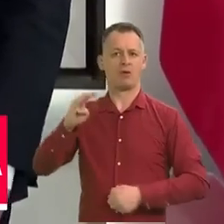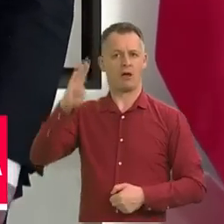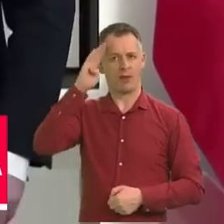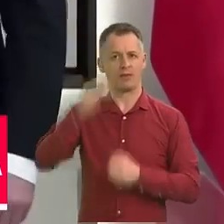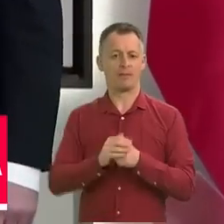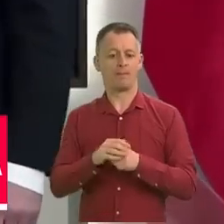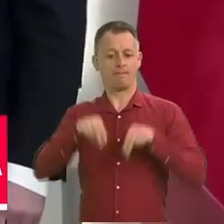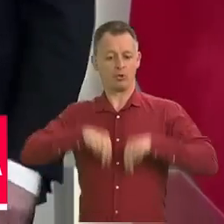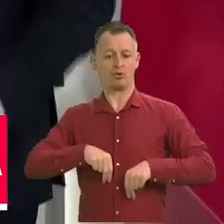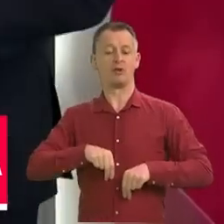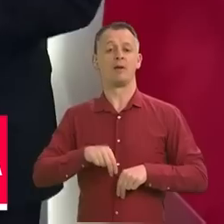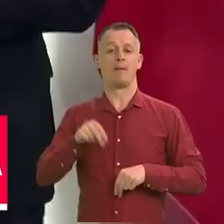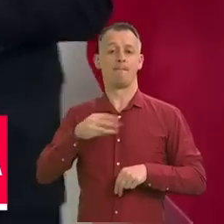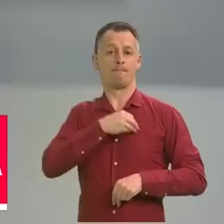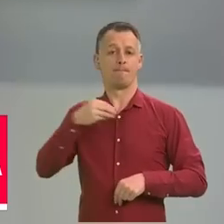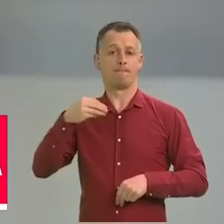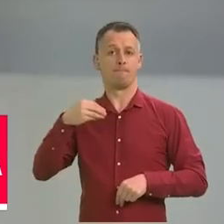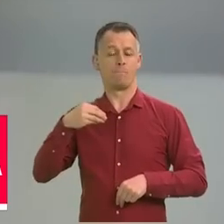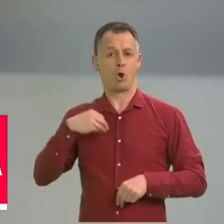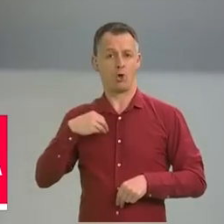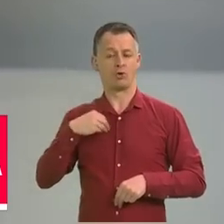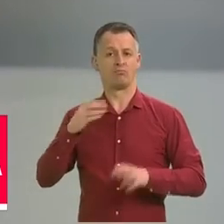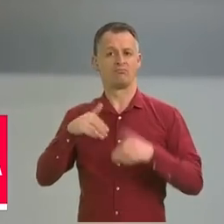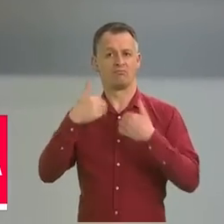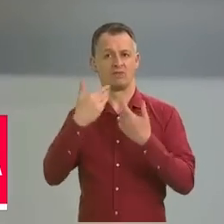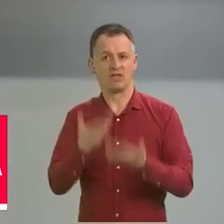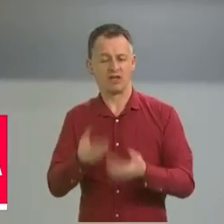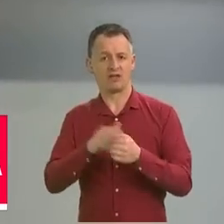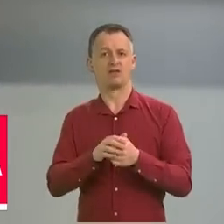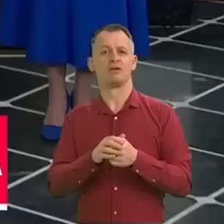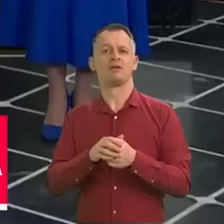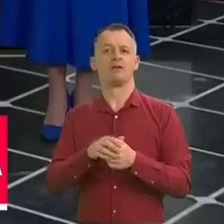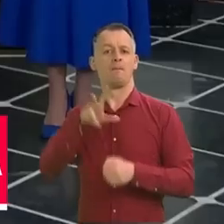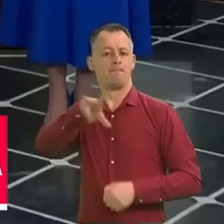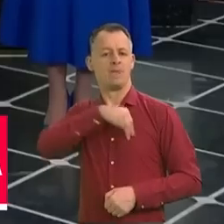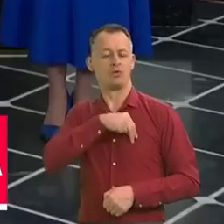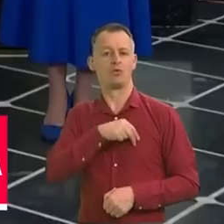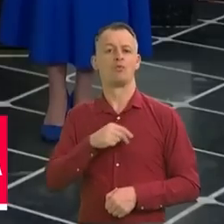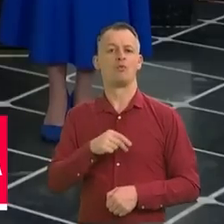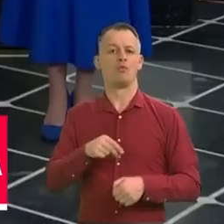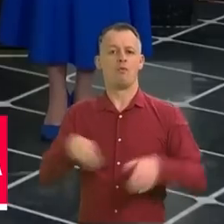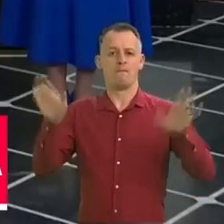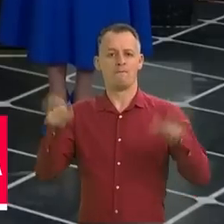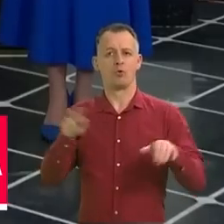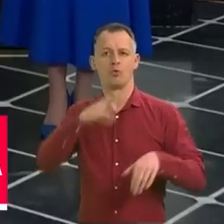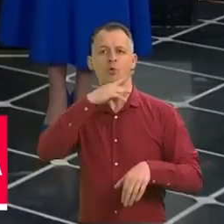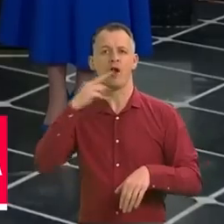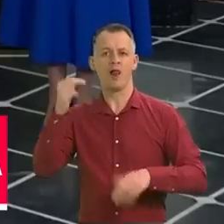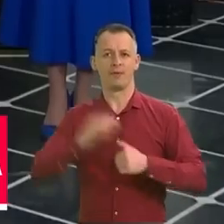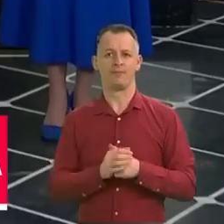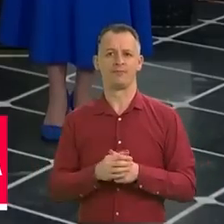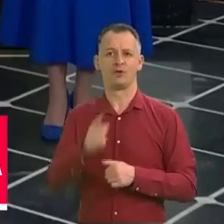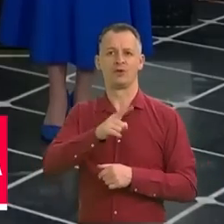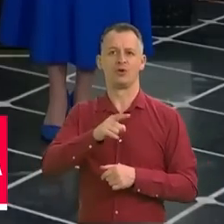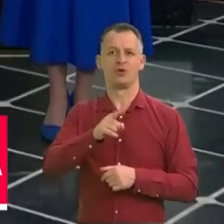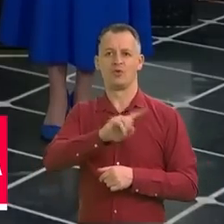Președintele Poloniei l-a premiat pe Zelenski cu ordinul Vulturul Alb, drept recunoașterea meritelor sale. Voi ne chinuiți Ucraina, voi stăiați cu